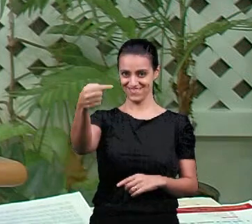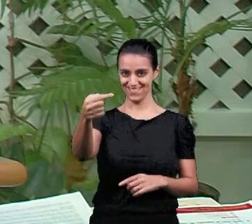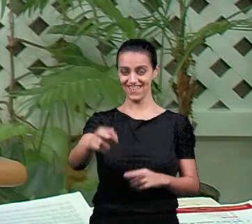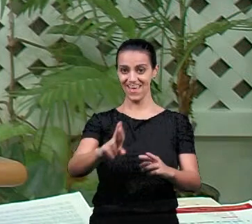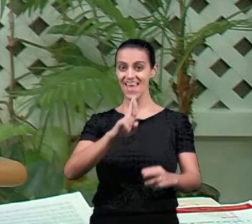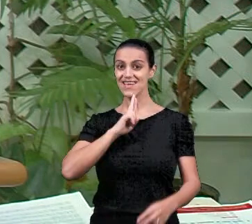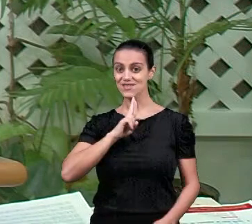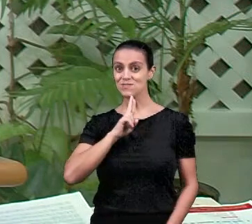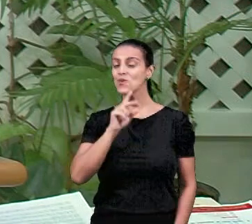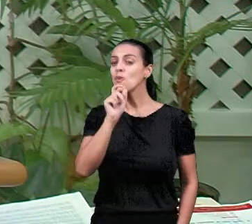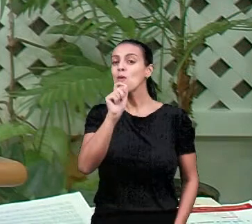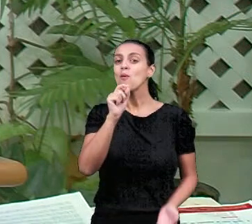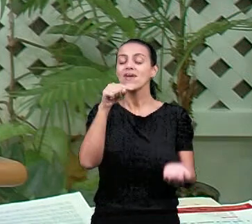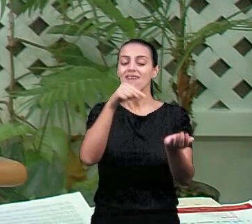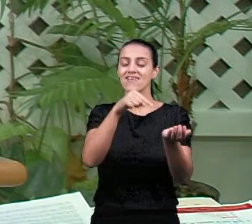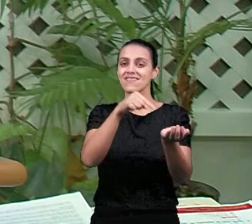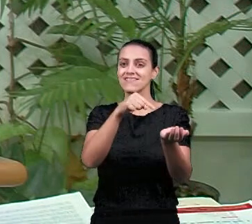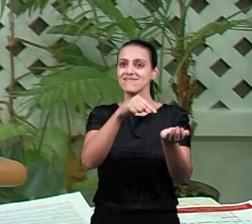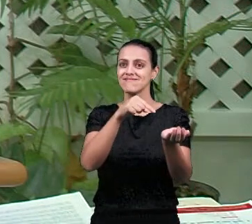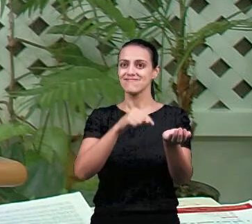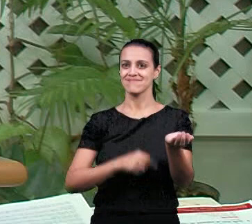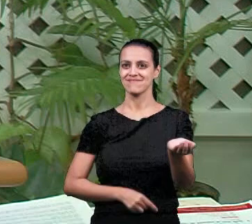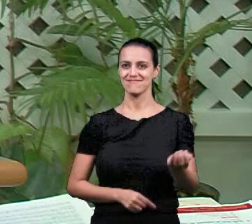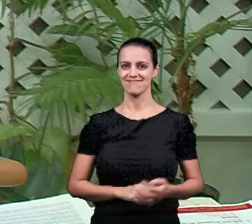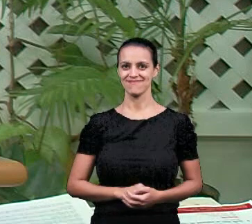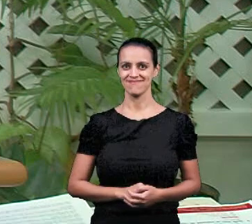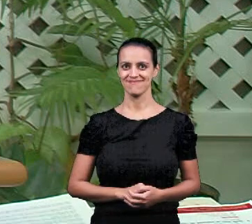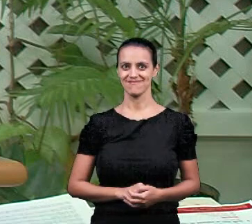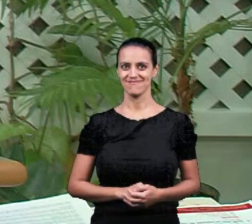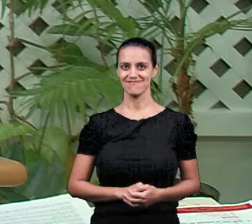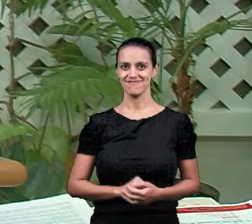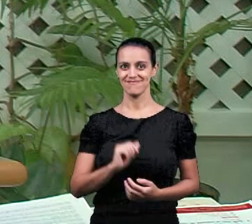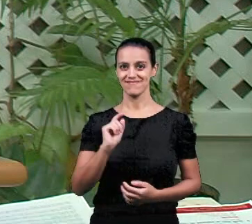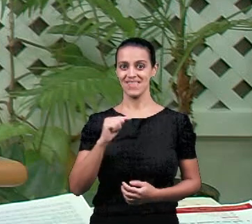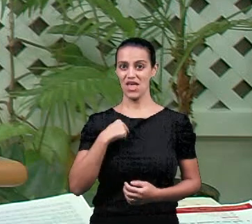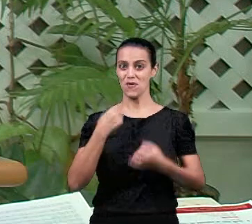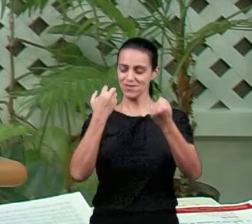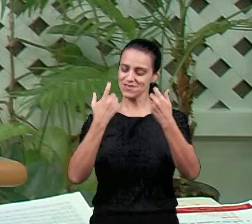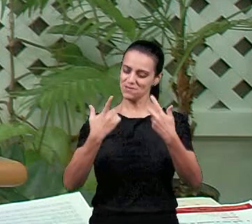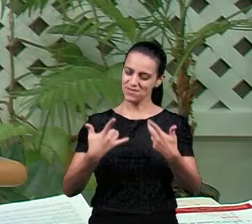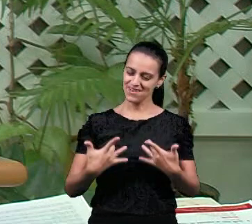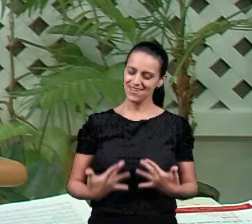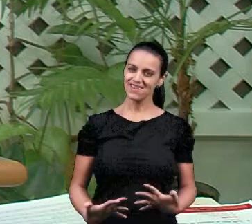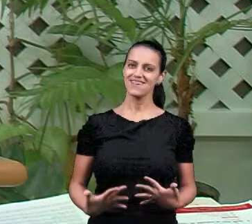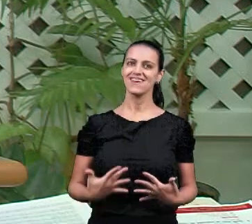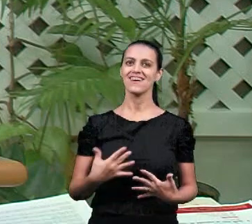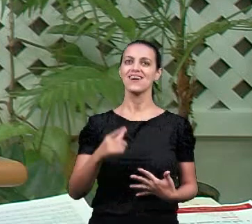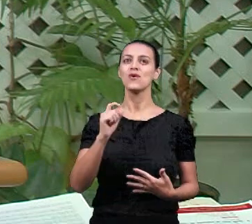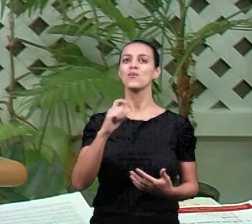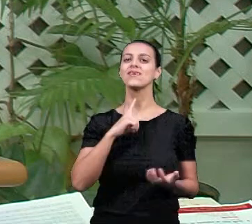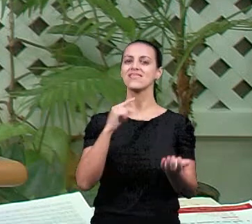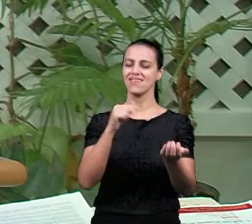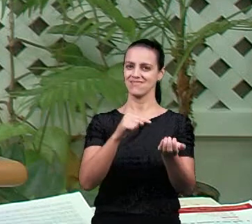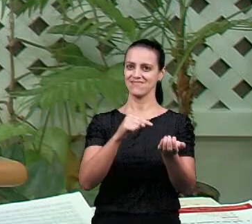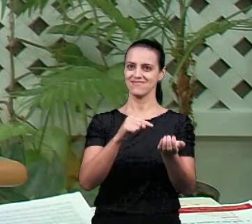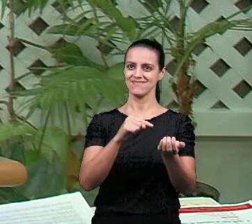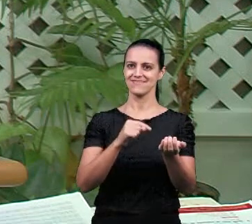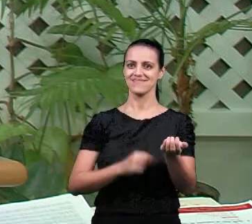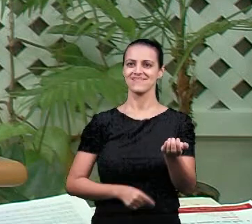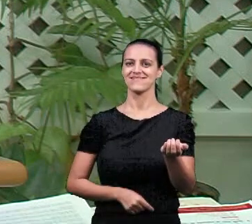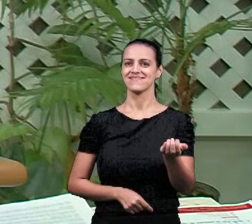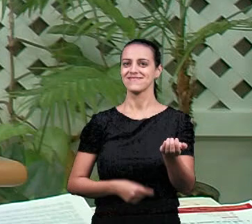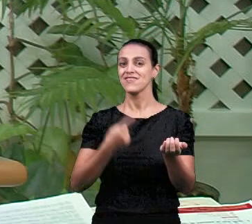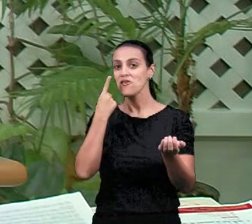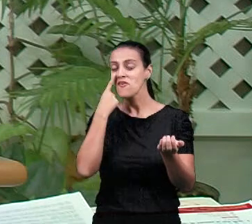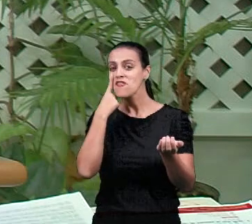en disant qu'est-ce que vous avez vu ici dans ma main. D'accord? Voilà, après je vais expliquer qu'est-ce que c'est